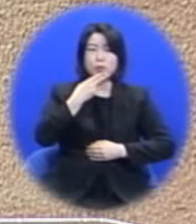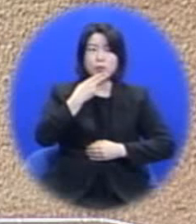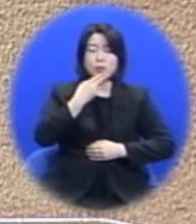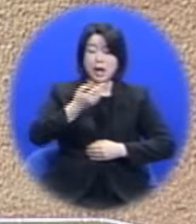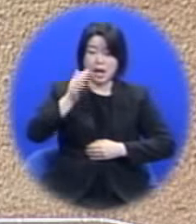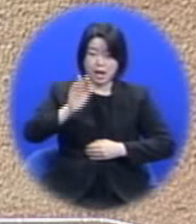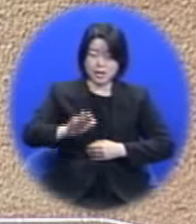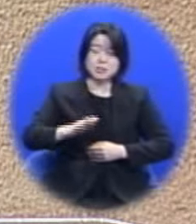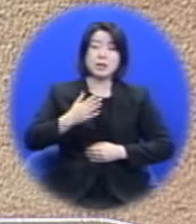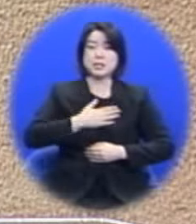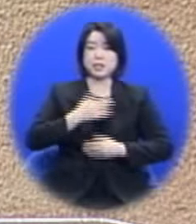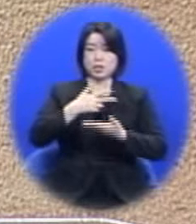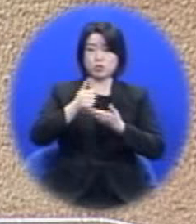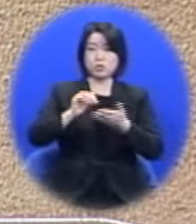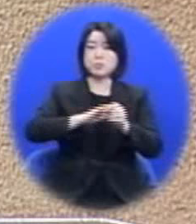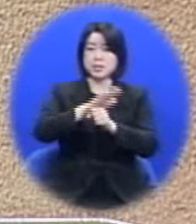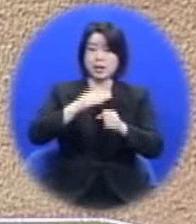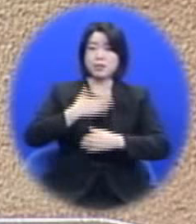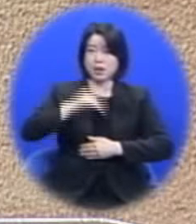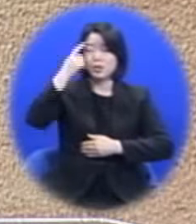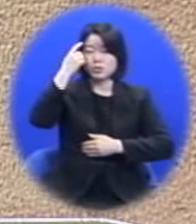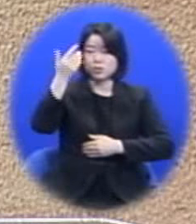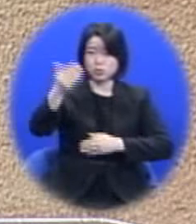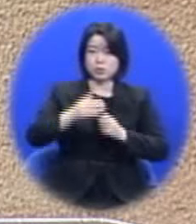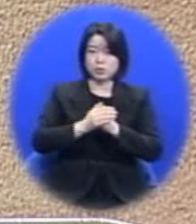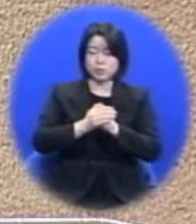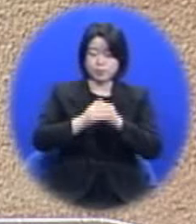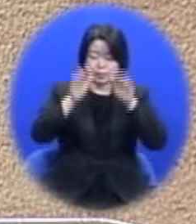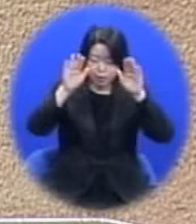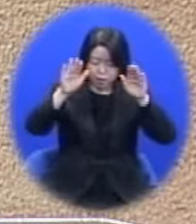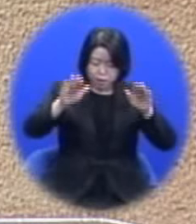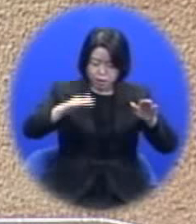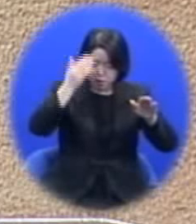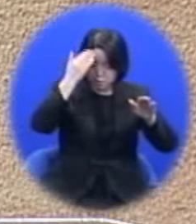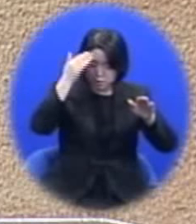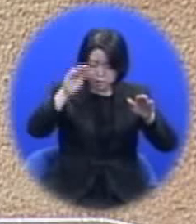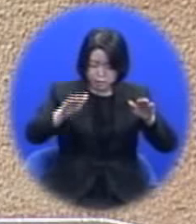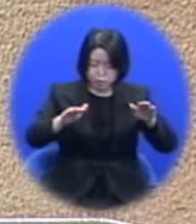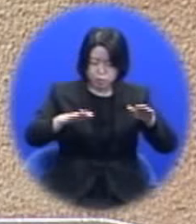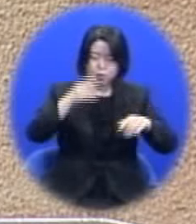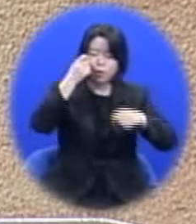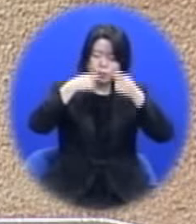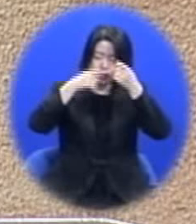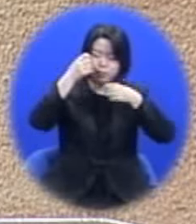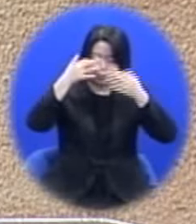사랑하는 거 아시지요? 그리고는 바닥에 머리를 대고 그렇게